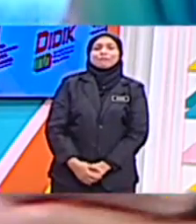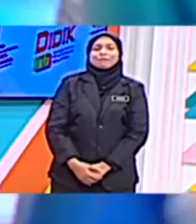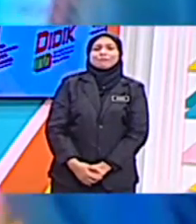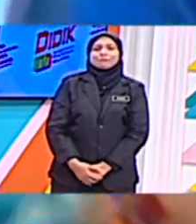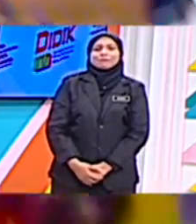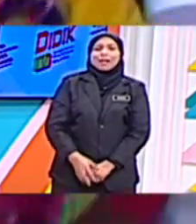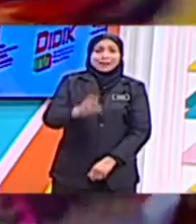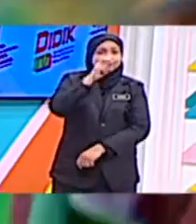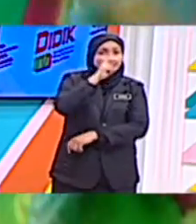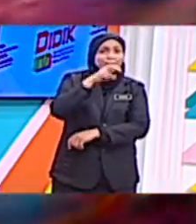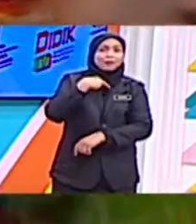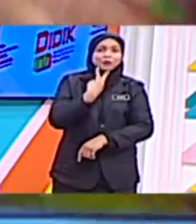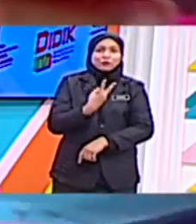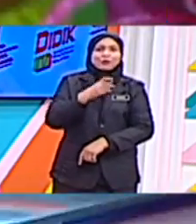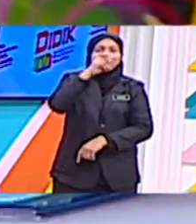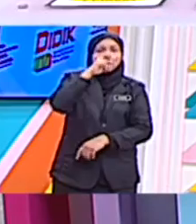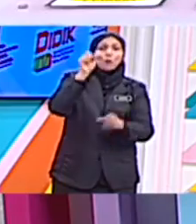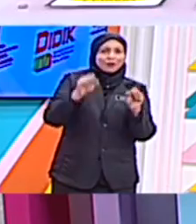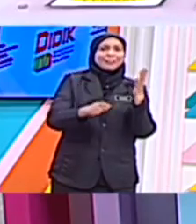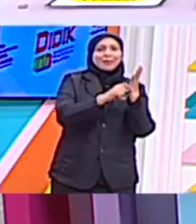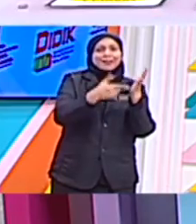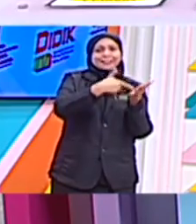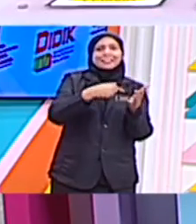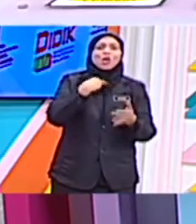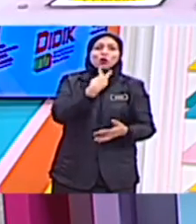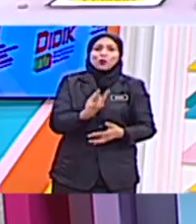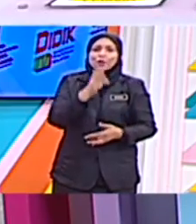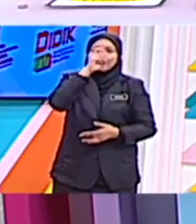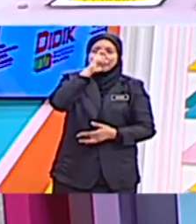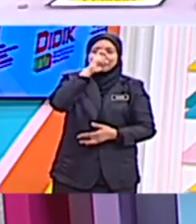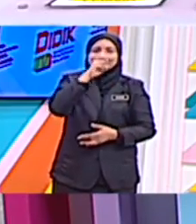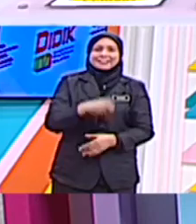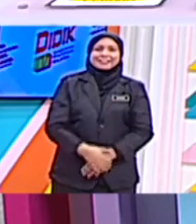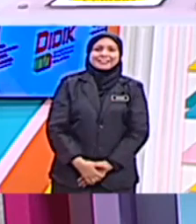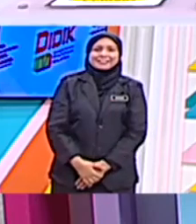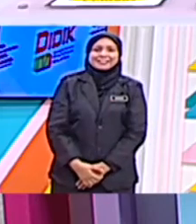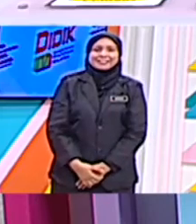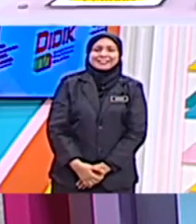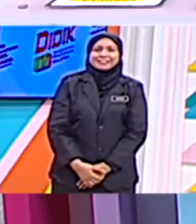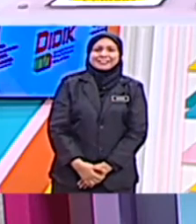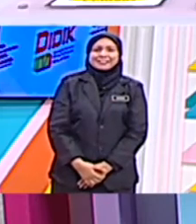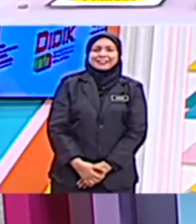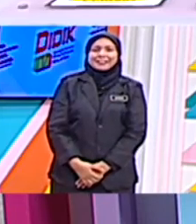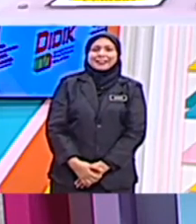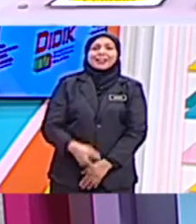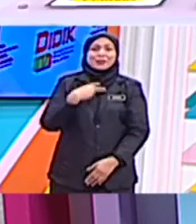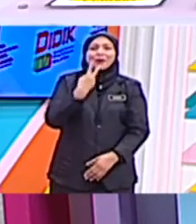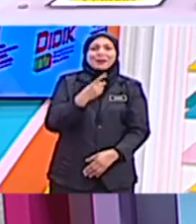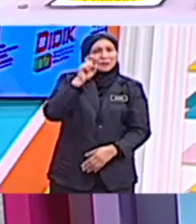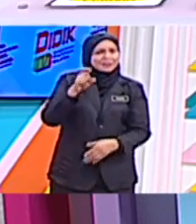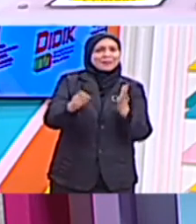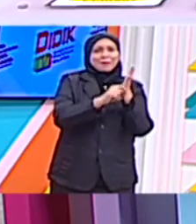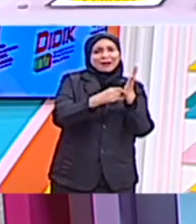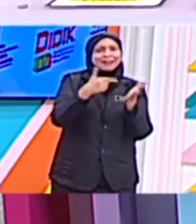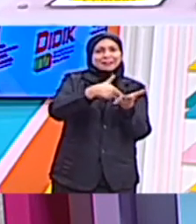garang Baran. Tapi boleh ditambah lagi tahap kegarangannya tu. Nampak muka dia garang tu. Muka garang dah. Okay, tapi suara lagi boleh tambah